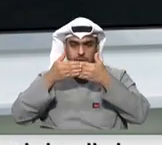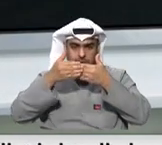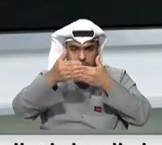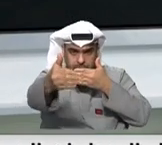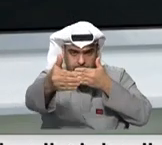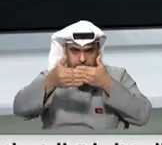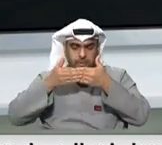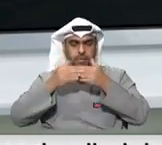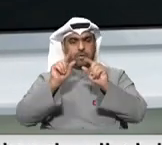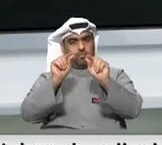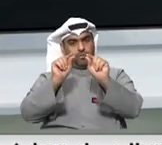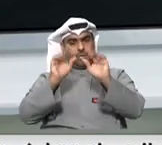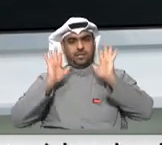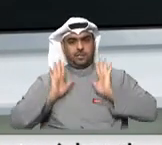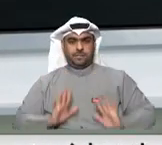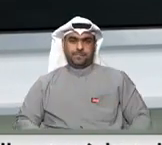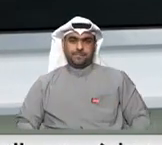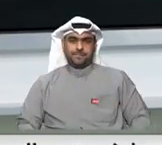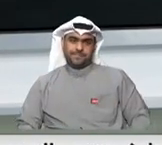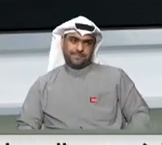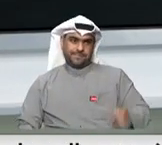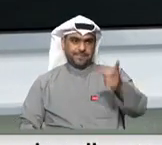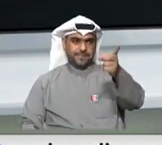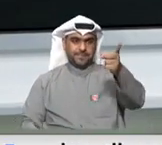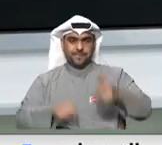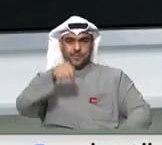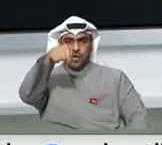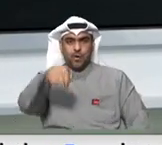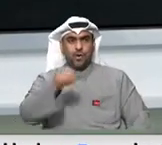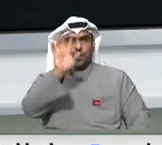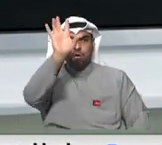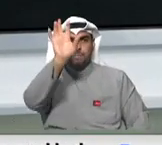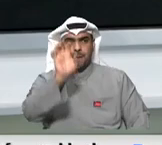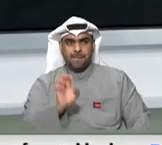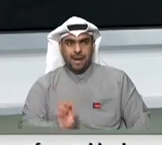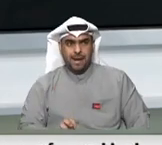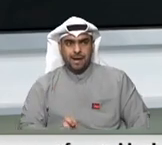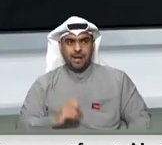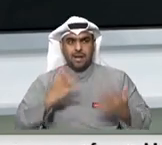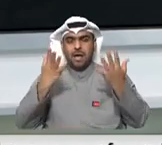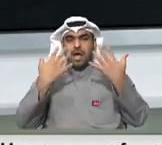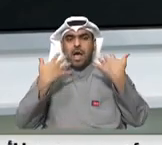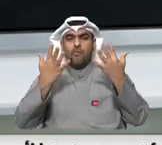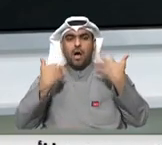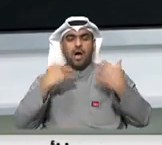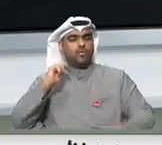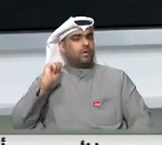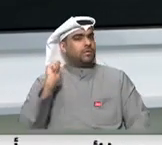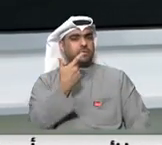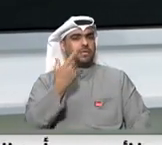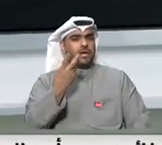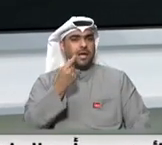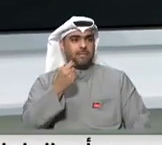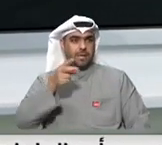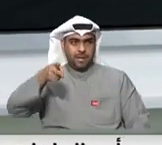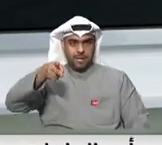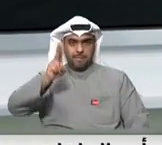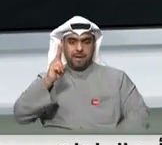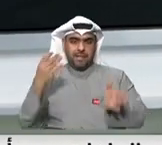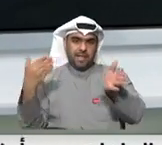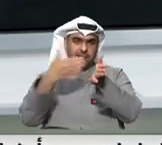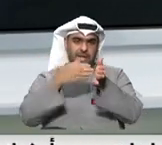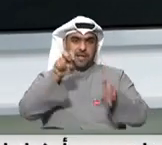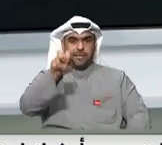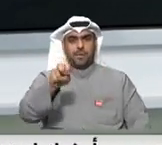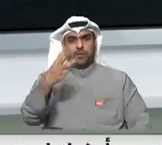كيلومتر. أما الطقس المتوقع في منتصف هذه الليلة أعزائي المشاهدين، أجواء شديدة البرودة خاصة على المناطق الصحراوية شمال غرب الكويت